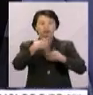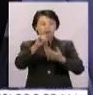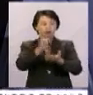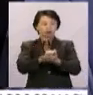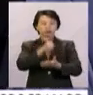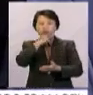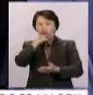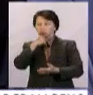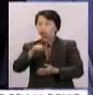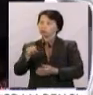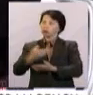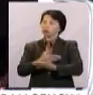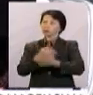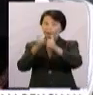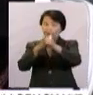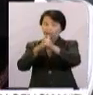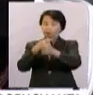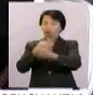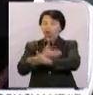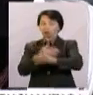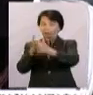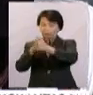umur 18, masa tu bukan